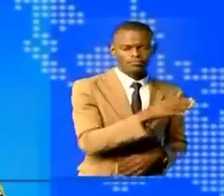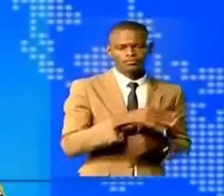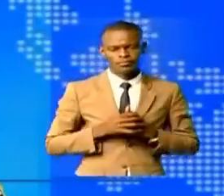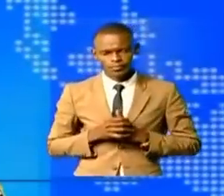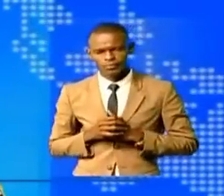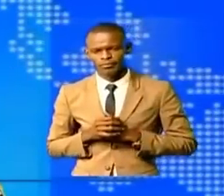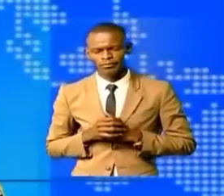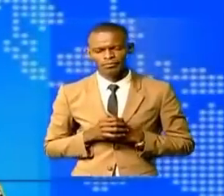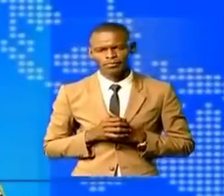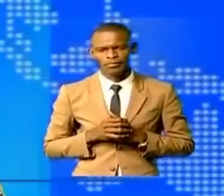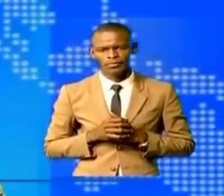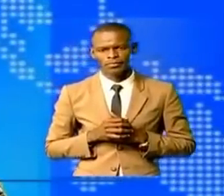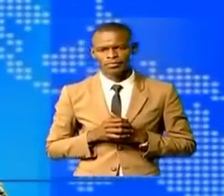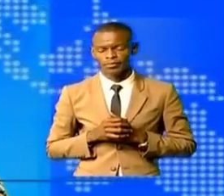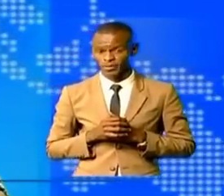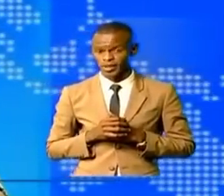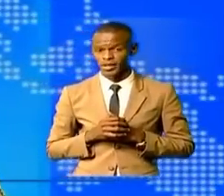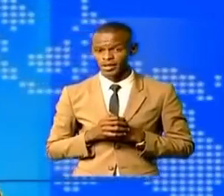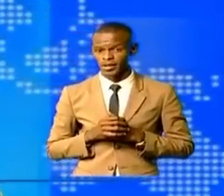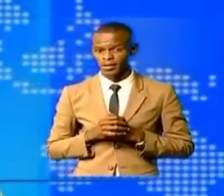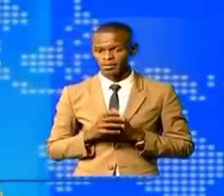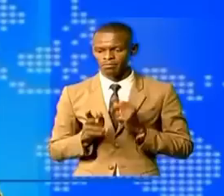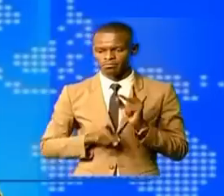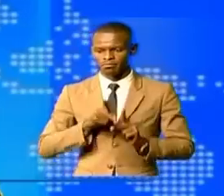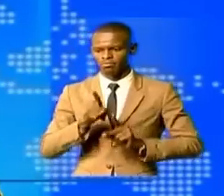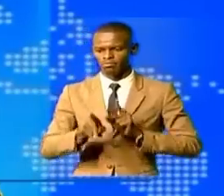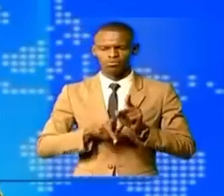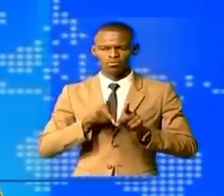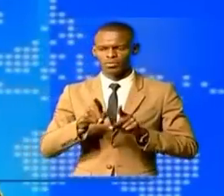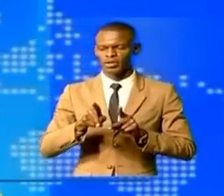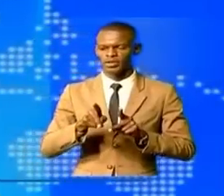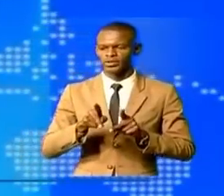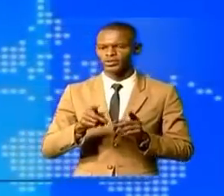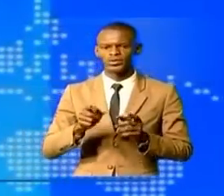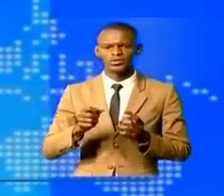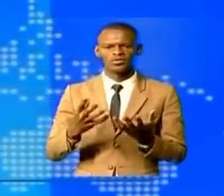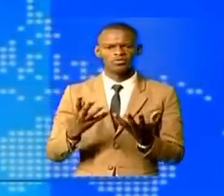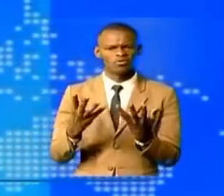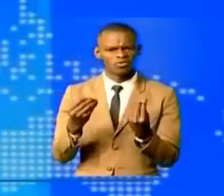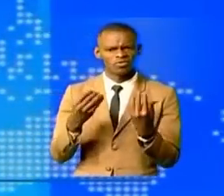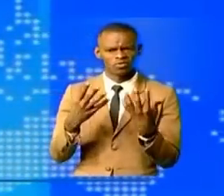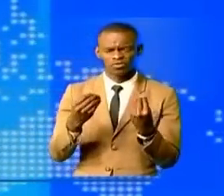soins de santé universels par la population congolaise? Une évaluation